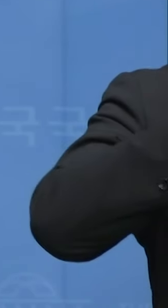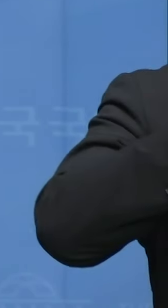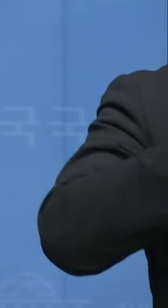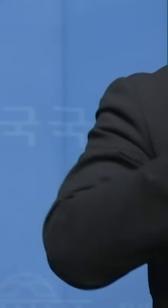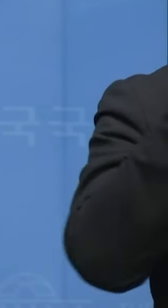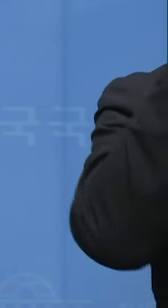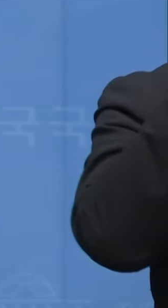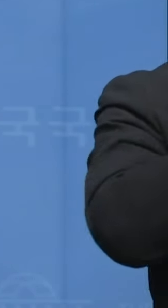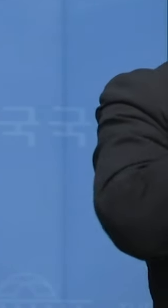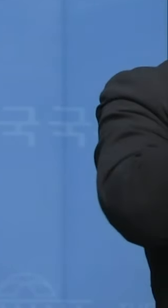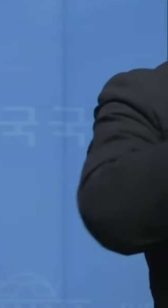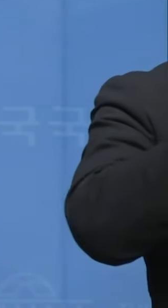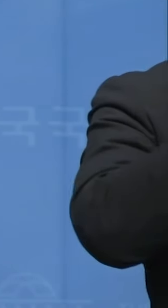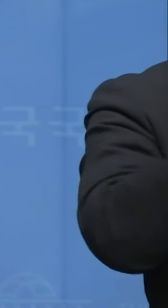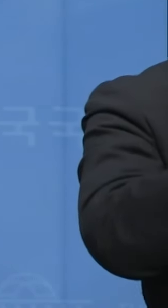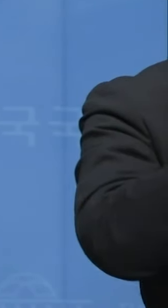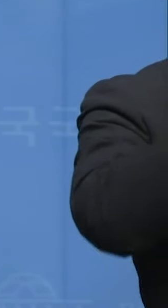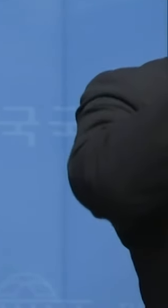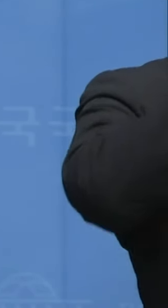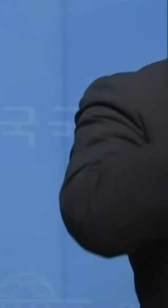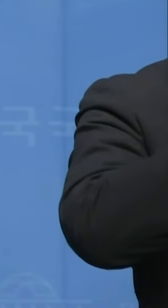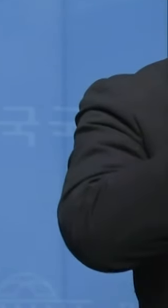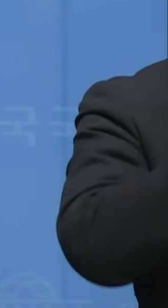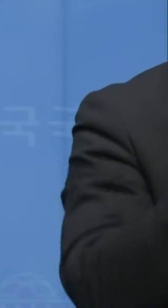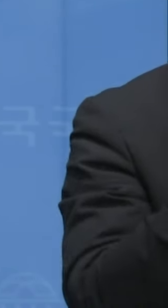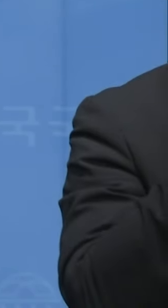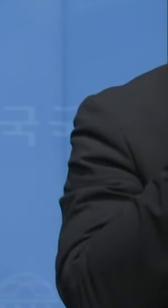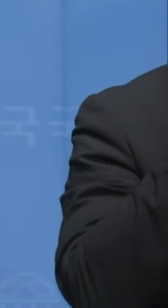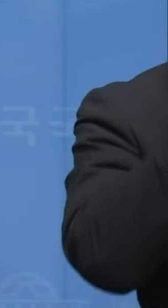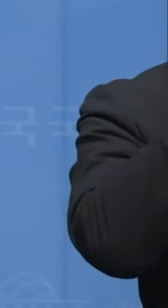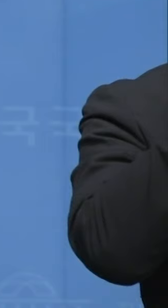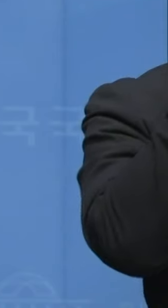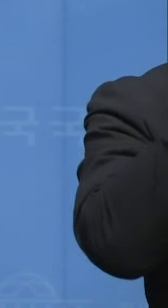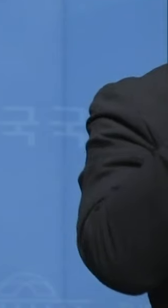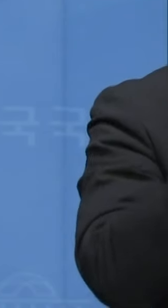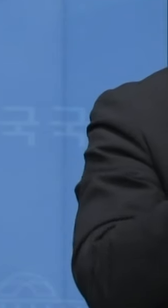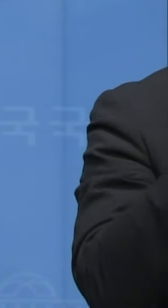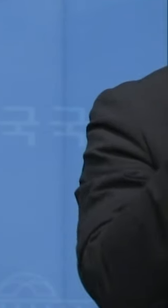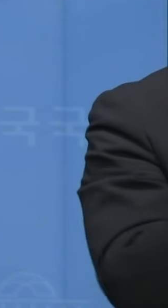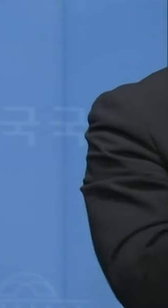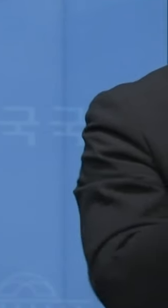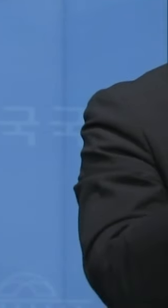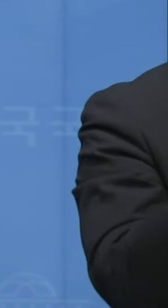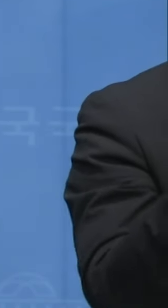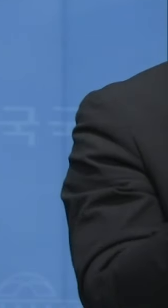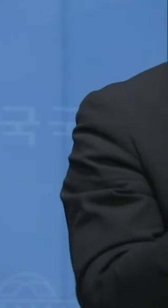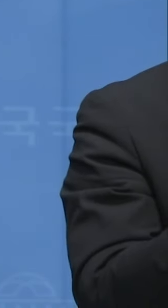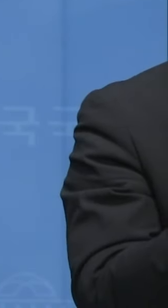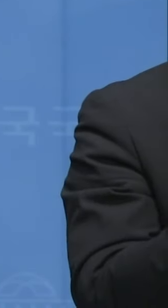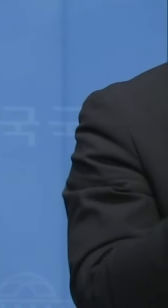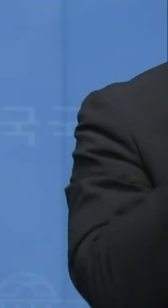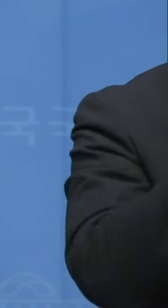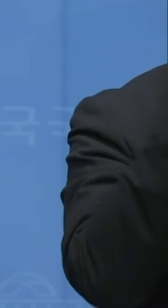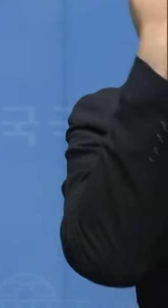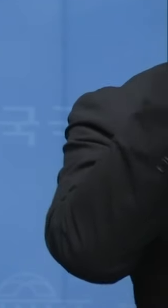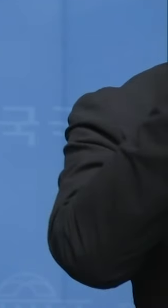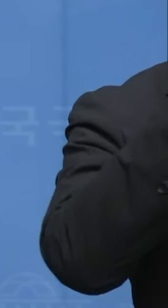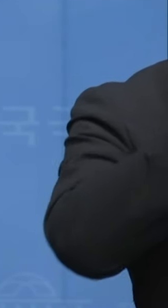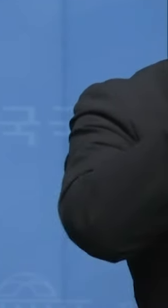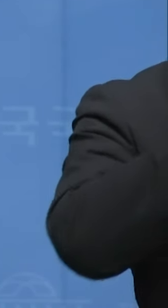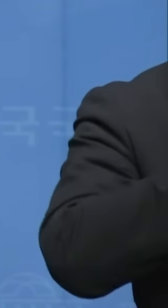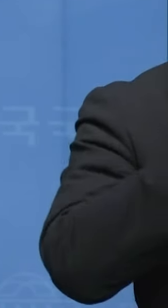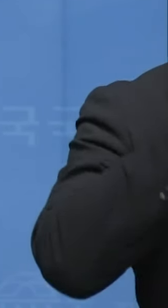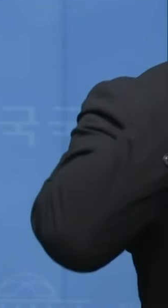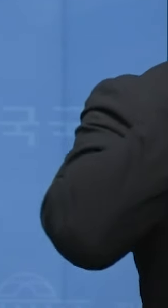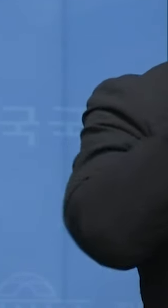송경호 서울중앙지검장을 교체했습니다 자기 서울 중앙지검장으로 윤성 정권에 선택을